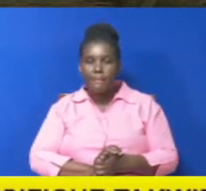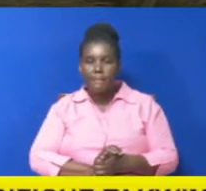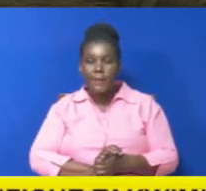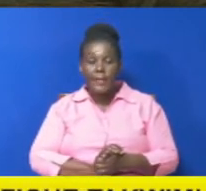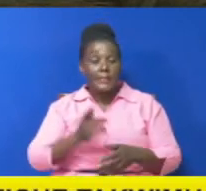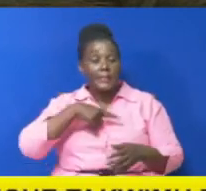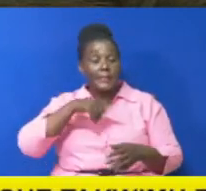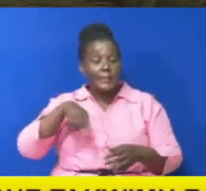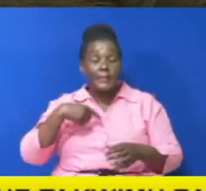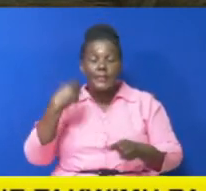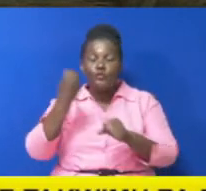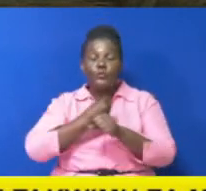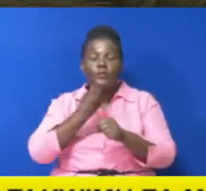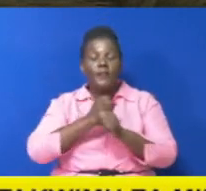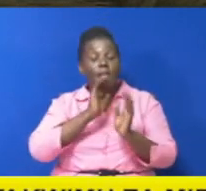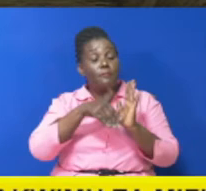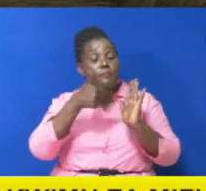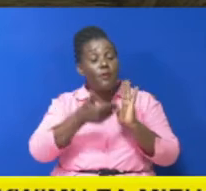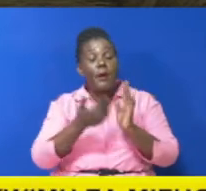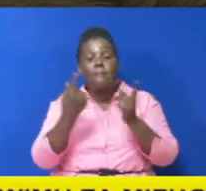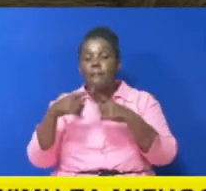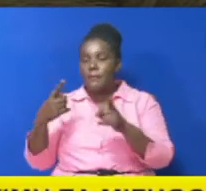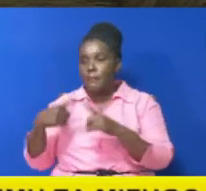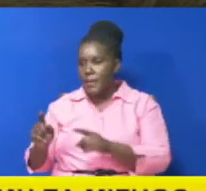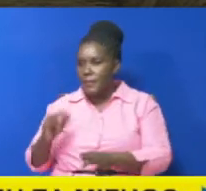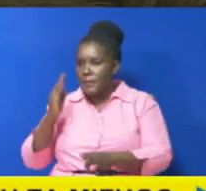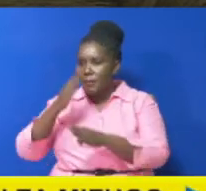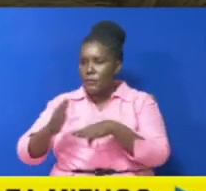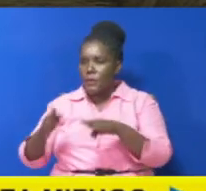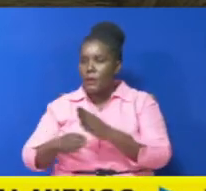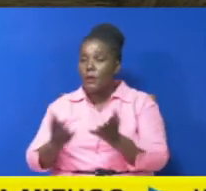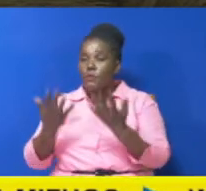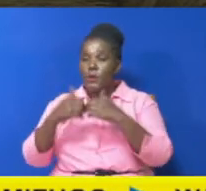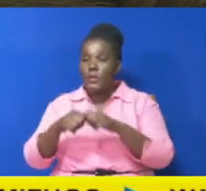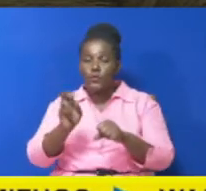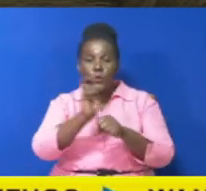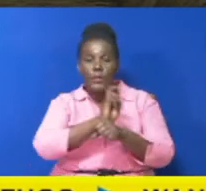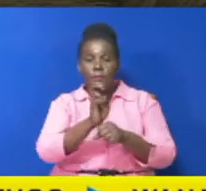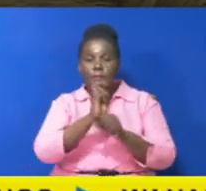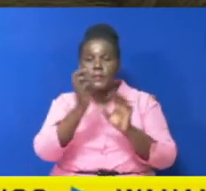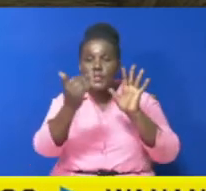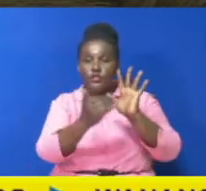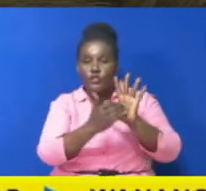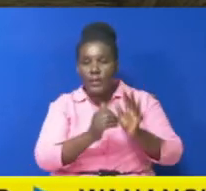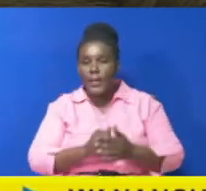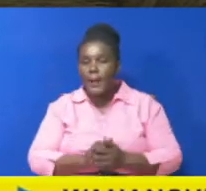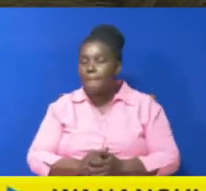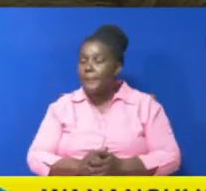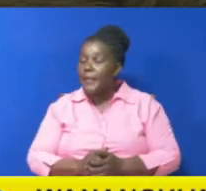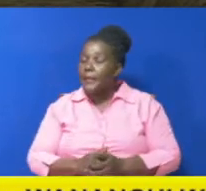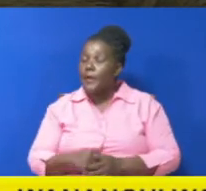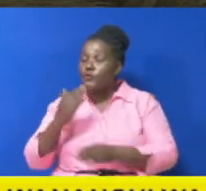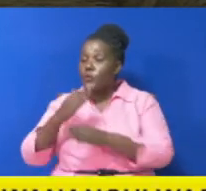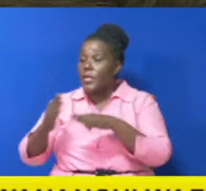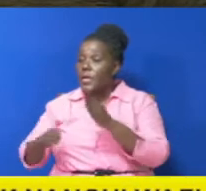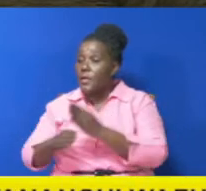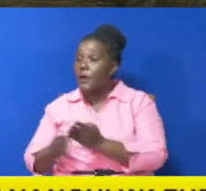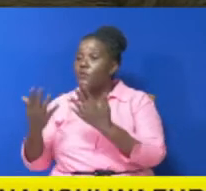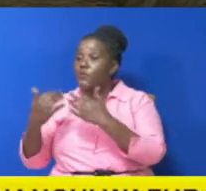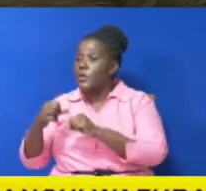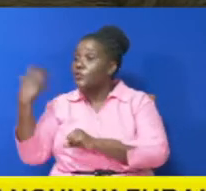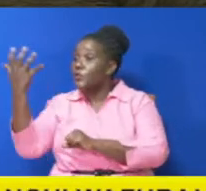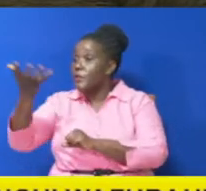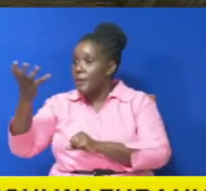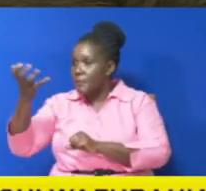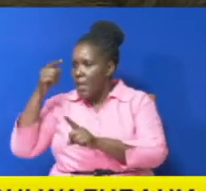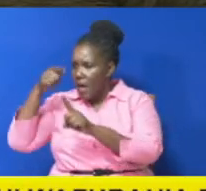tumekuwa tukifanya programu za kujengea uwezo wa wasimamizi wa sheria pamoja na jamii waweze kutambua